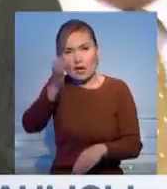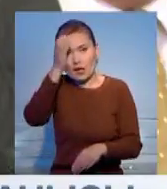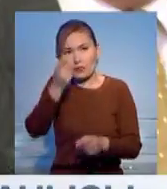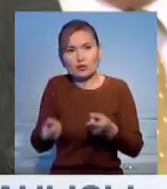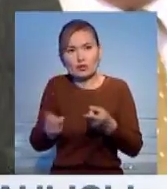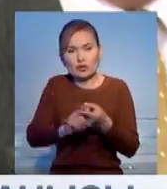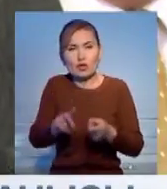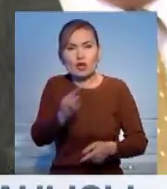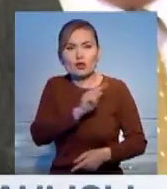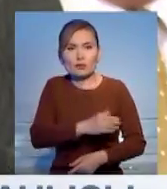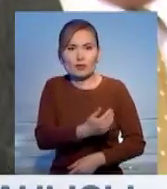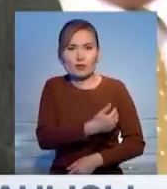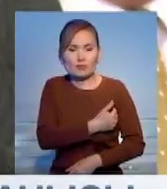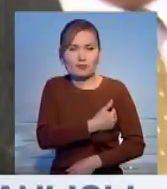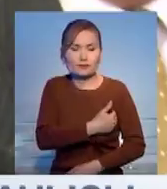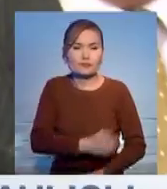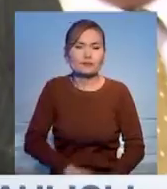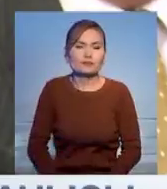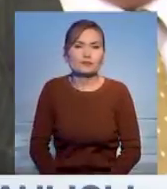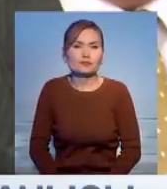отыр.